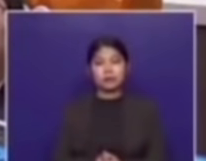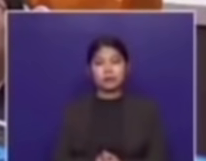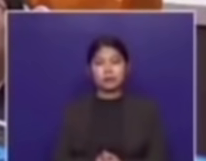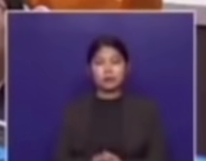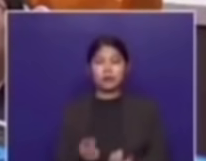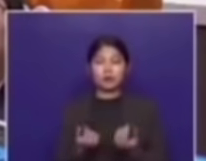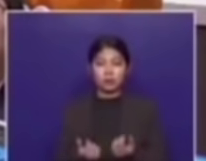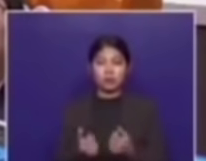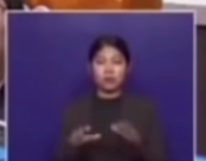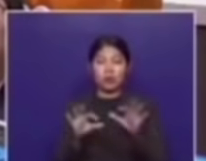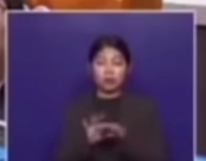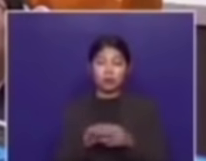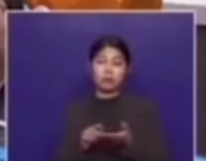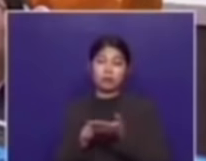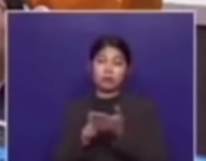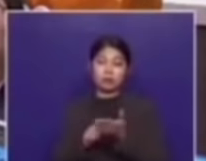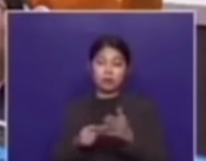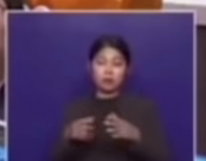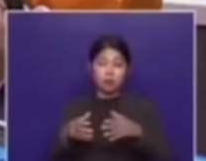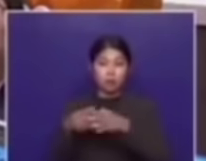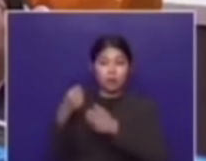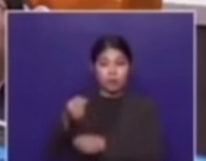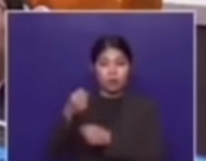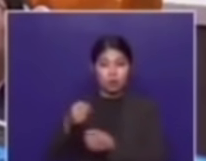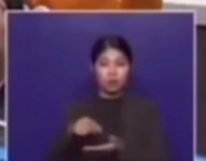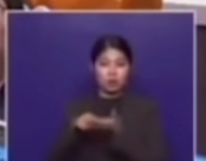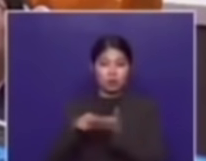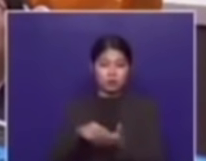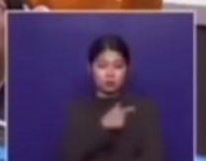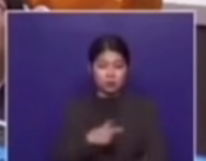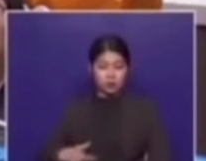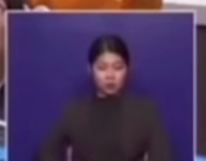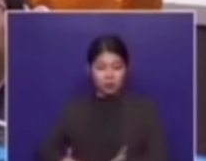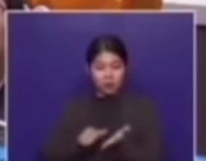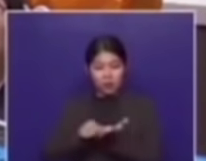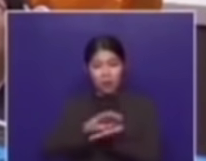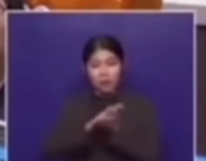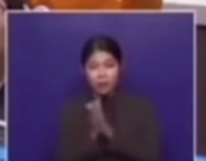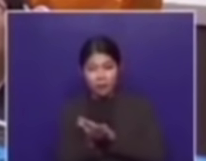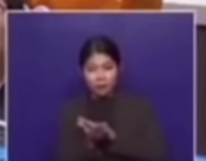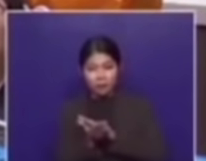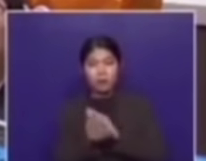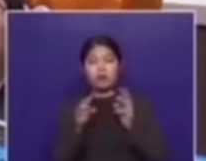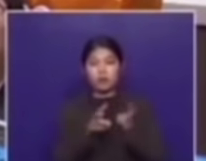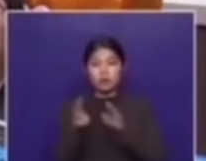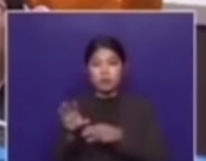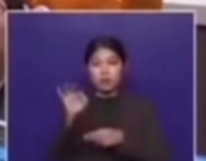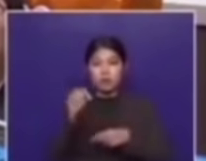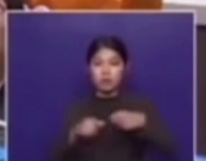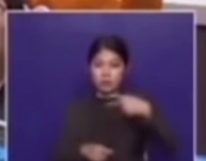ฏิรูปสถาบันพระมหากษัตริย์ของเยาวชนคนรุ่นใหม่เรามีทางเลือกอยู่2ทางเลือกด้วยกันครับ